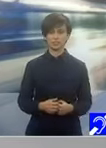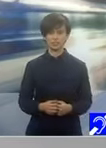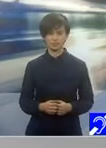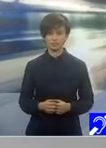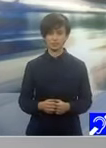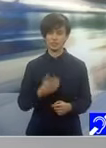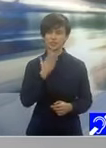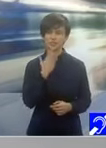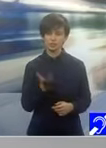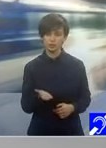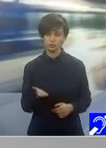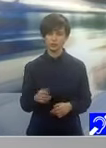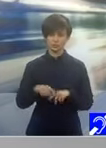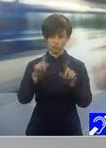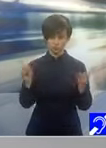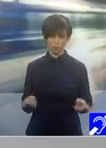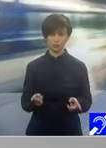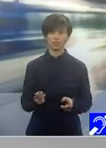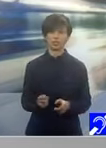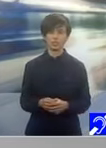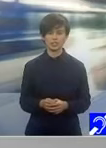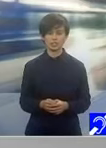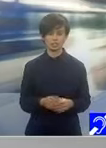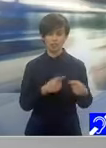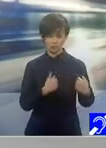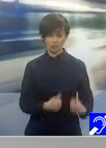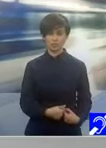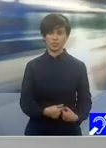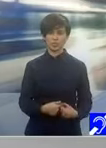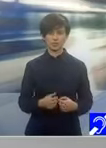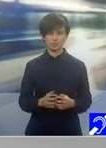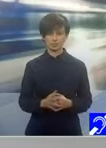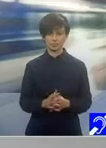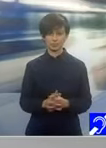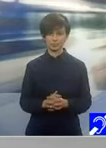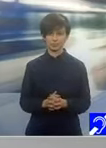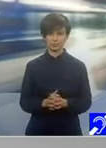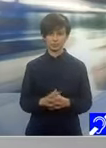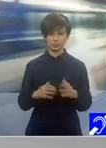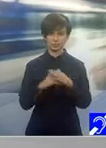parte vreau să le mulțumesc tuturor celor care au pus câte o cărămidă la